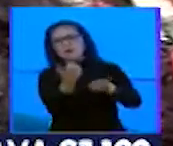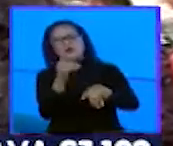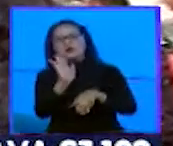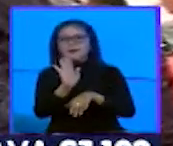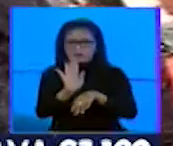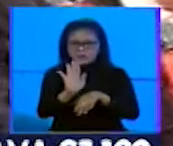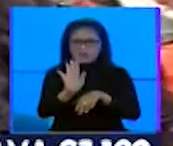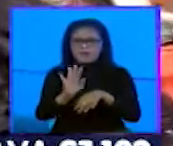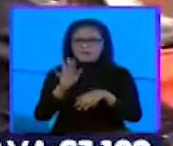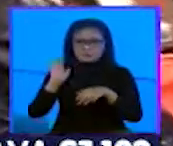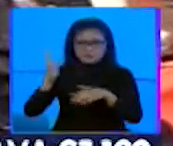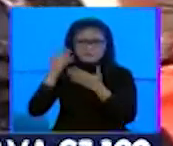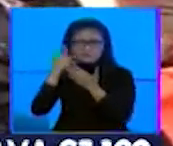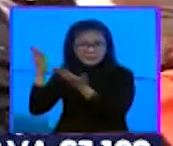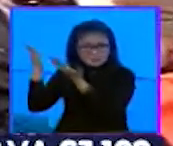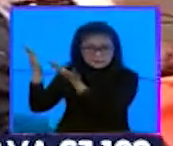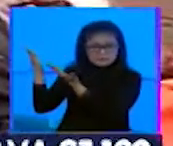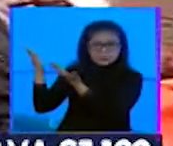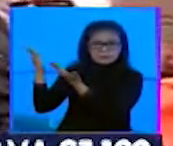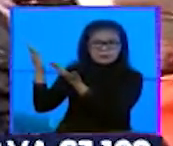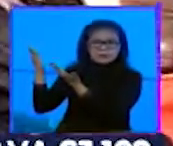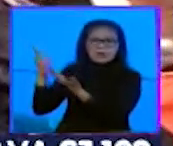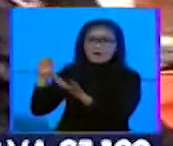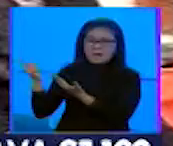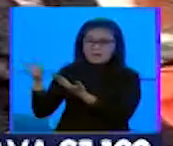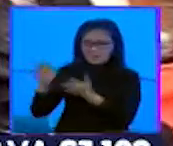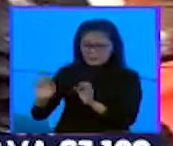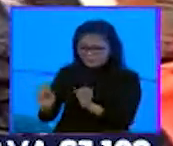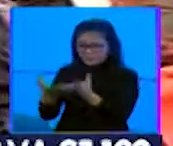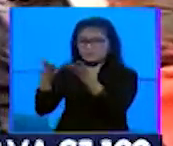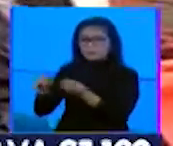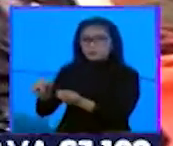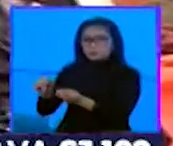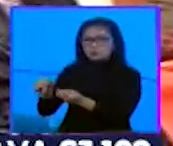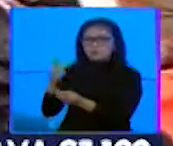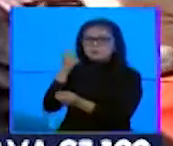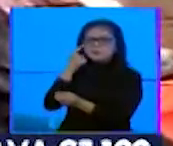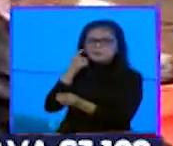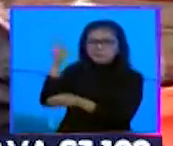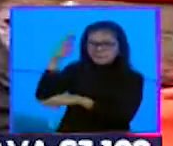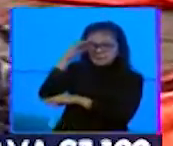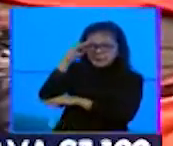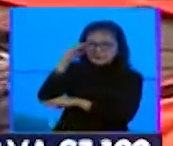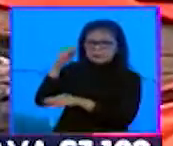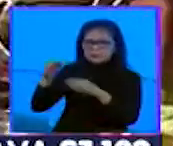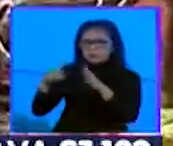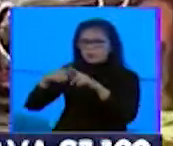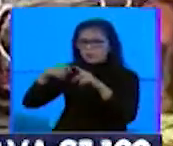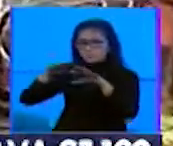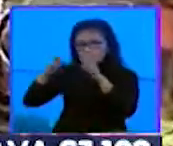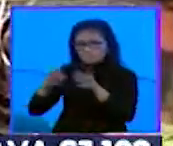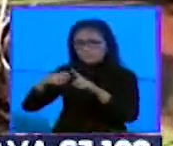akan memperlihatkan kepada Anda, ini adalah temuan pada Selasa pagi ini oleh tim penyelam dari Kopaska. Ada